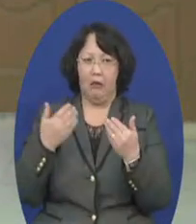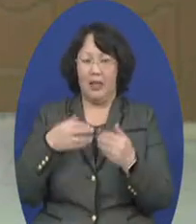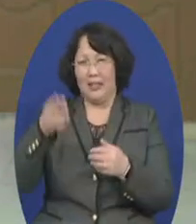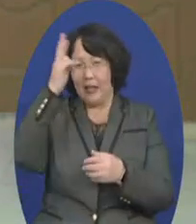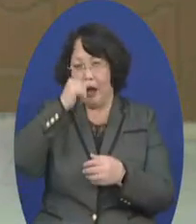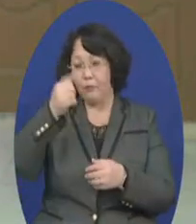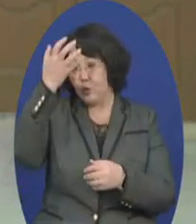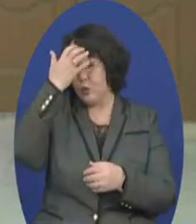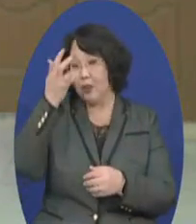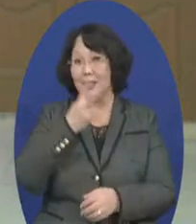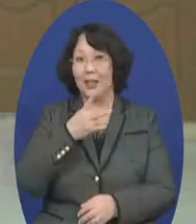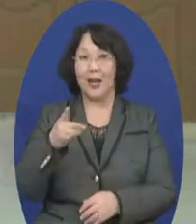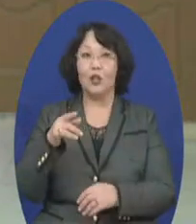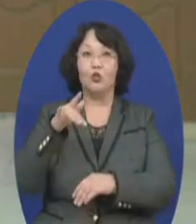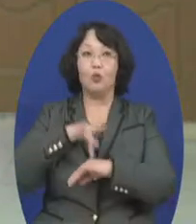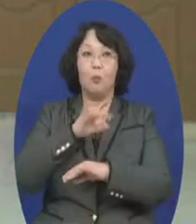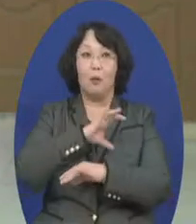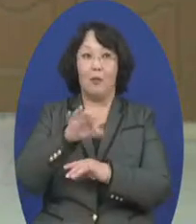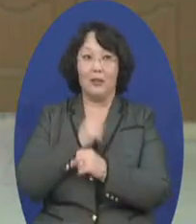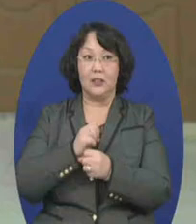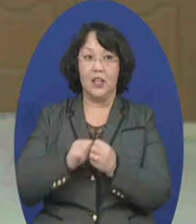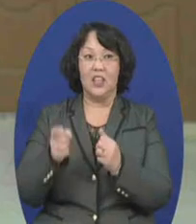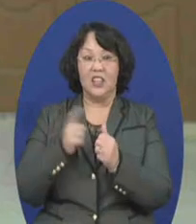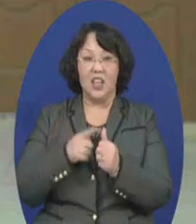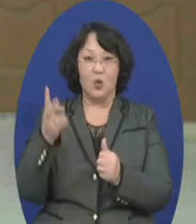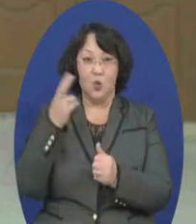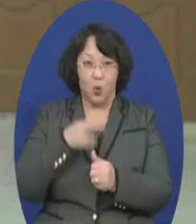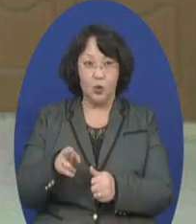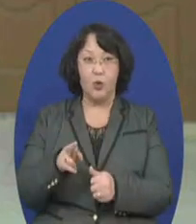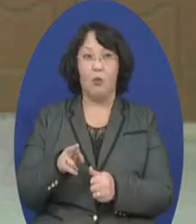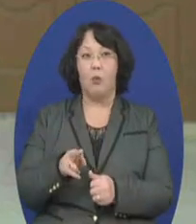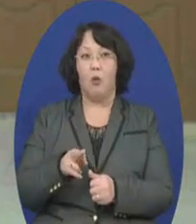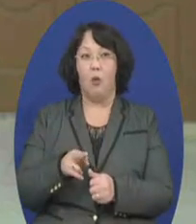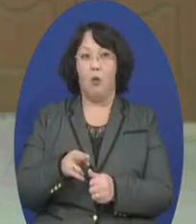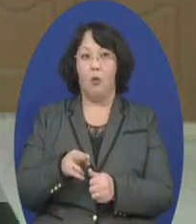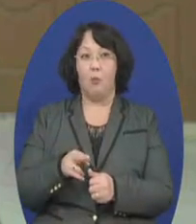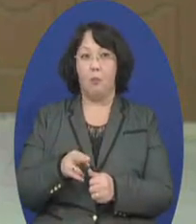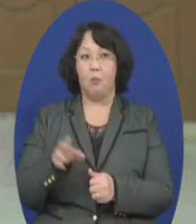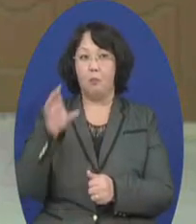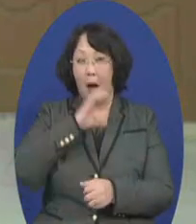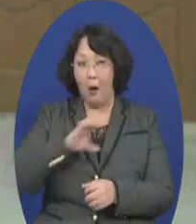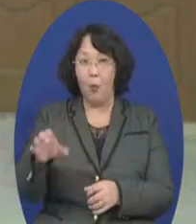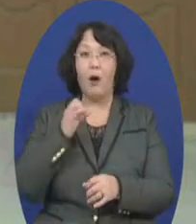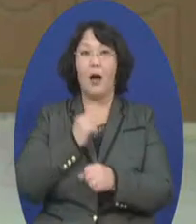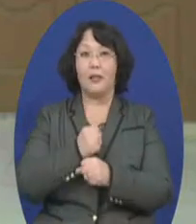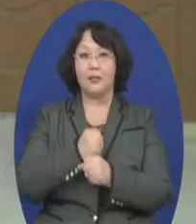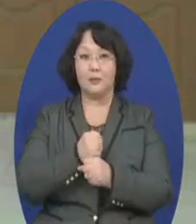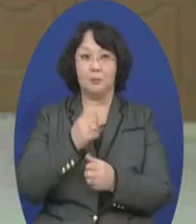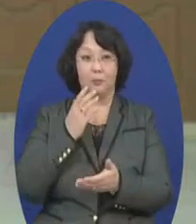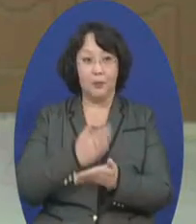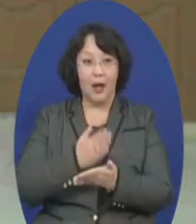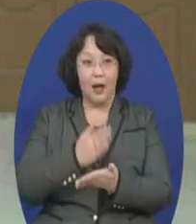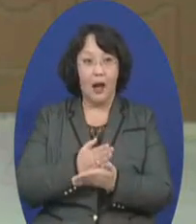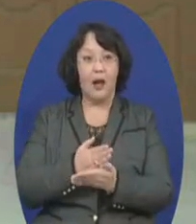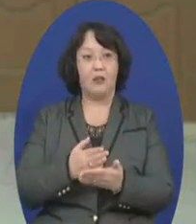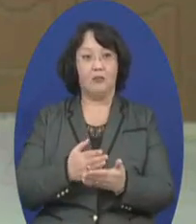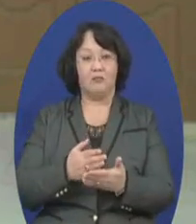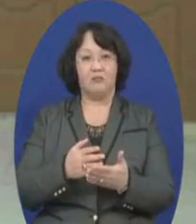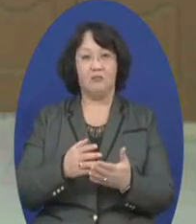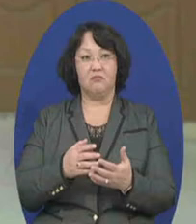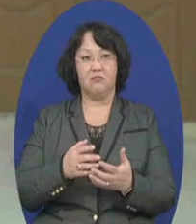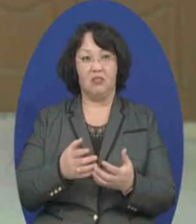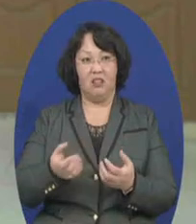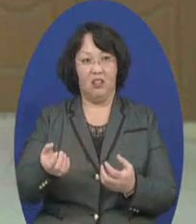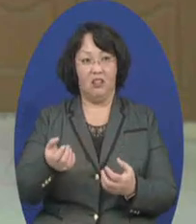төрийн захиргааны төв байгууллагад ажиллах нь өөрөө нэр хүндийн ч юм уу эсвэл тухайн байгууллагад ажиллаж байгаа гэж бусдад хэлвэл